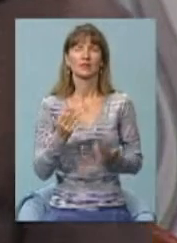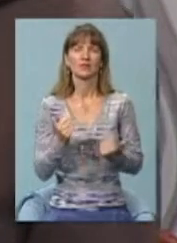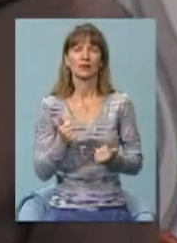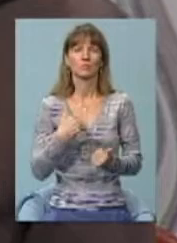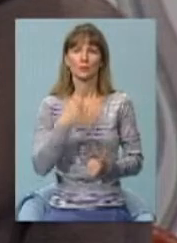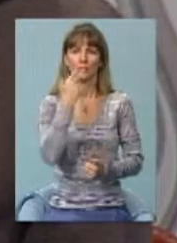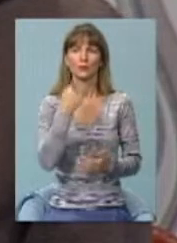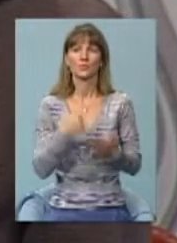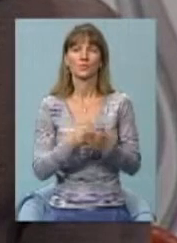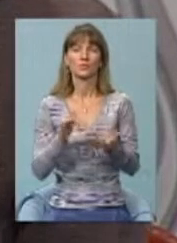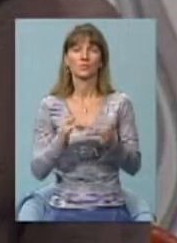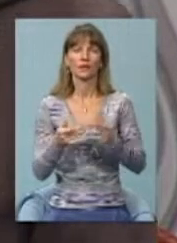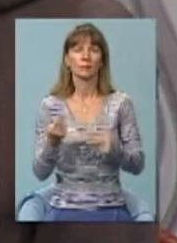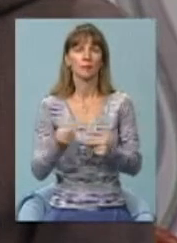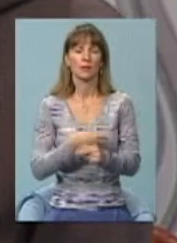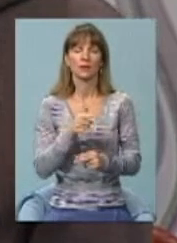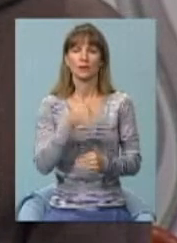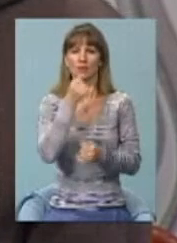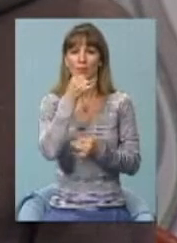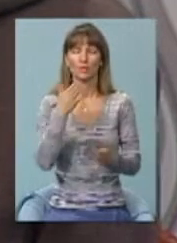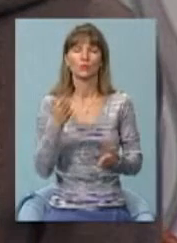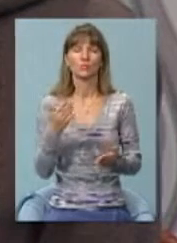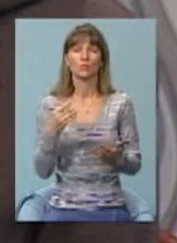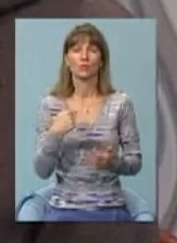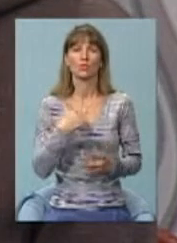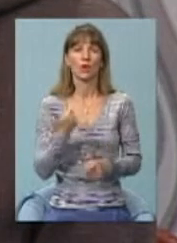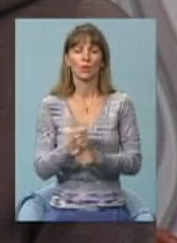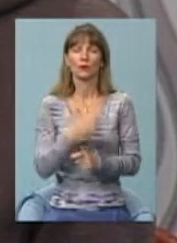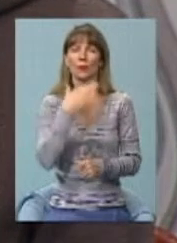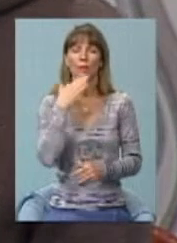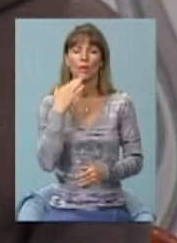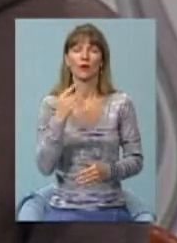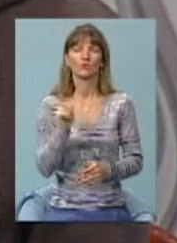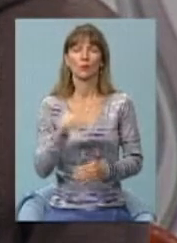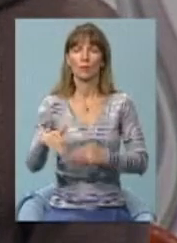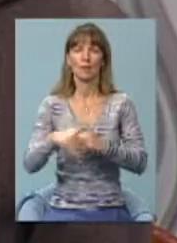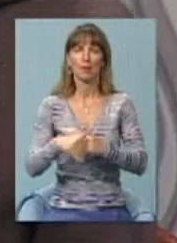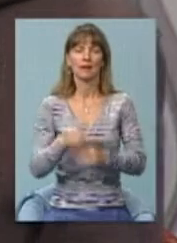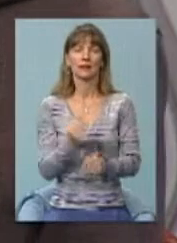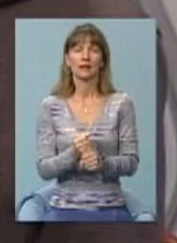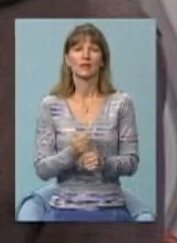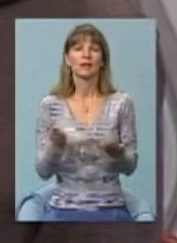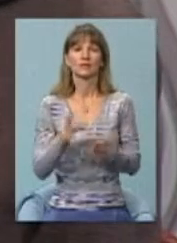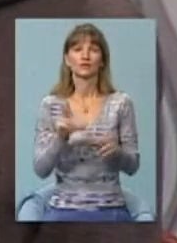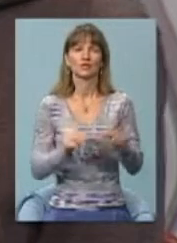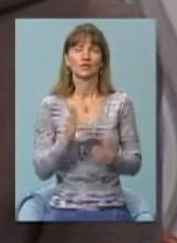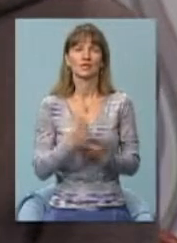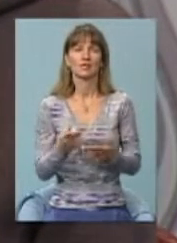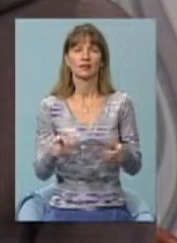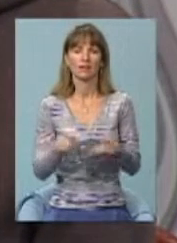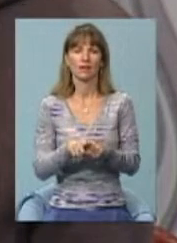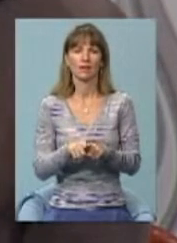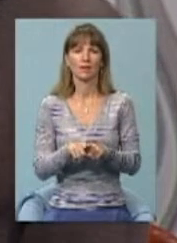ми звикли до інтернету, напевне, без нього вже ніяк не можемо впоратися. Він нам, до речі, дуже багато чого допомагає робити. Так. А як ти вважаєш, а є такі